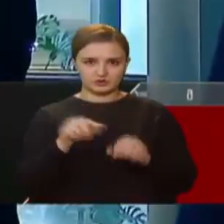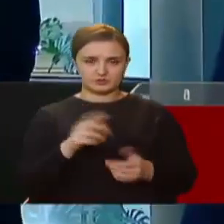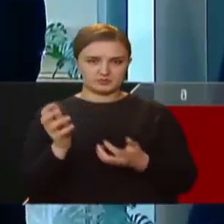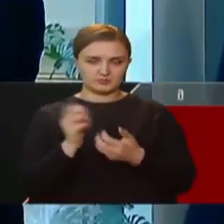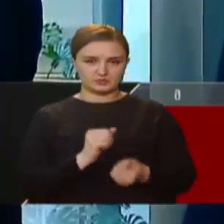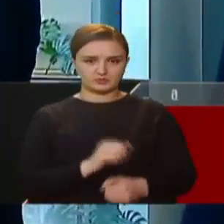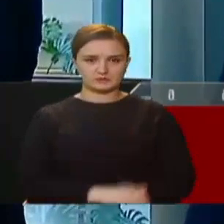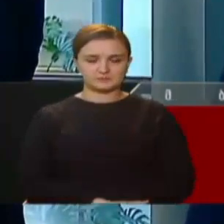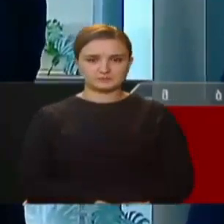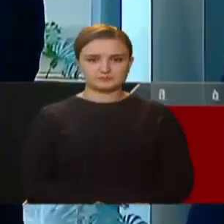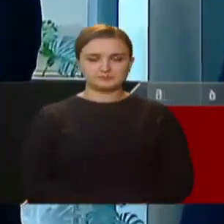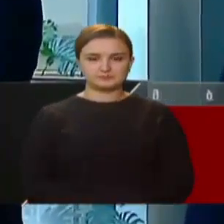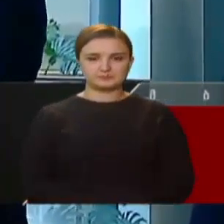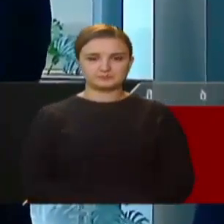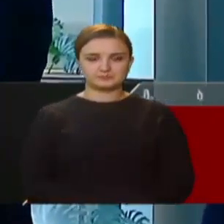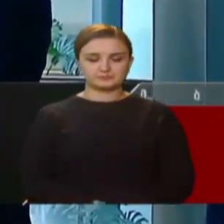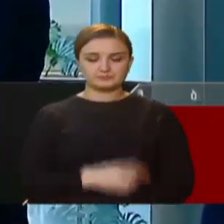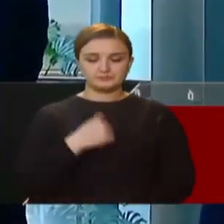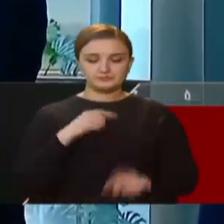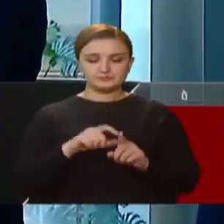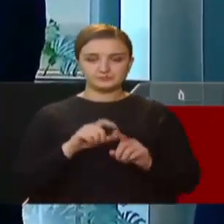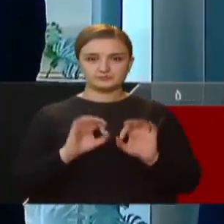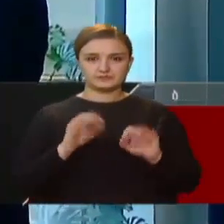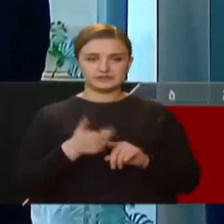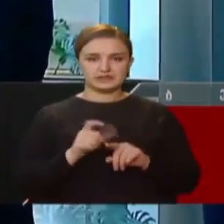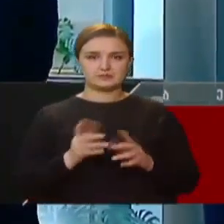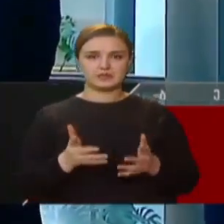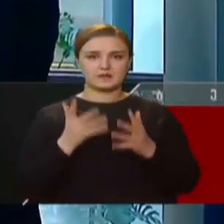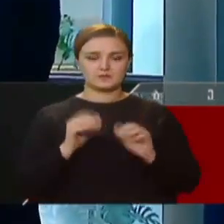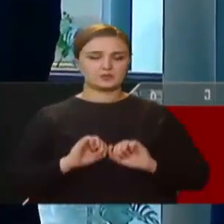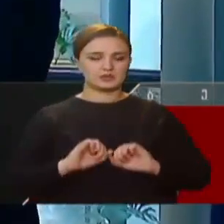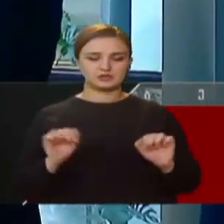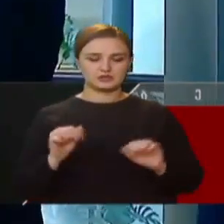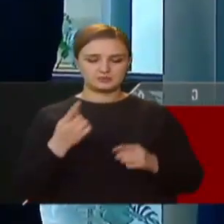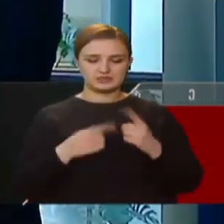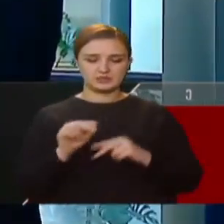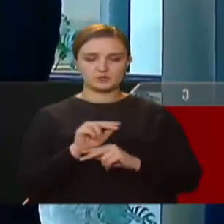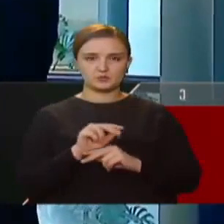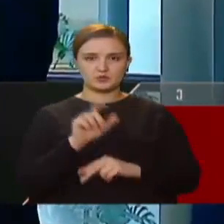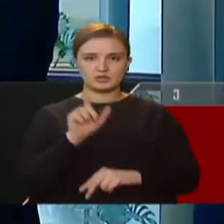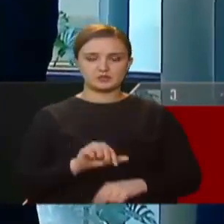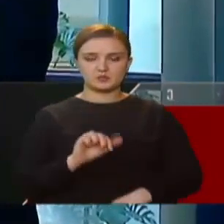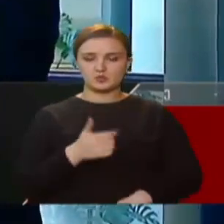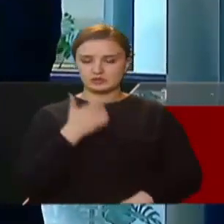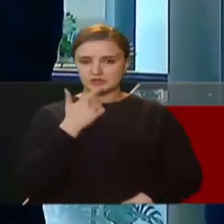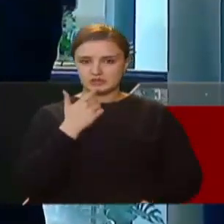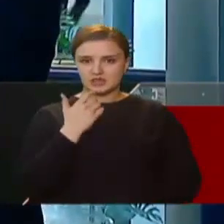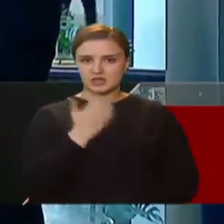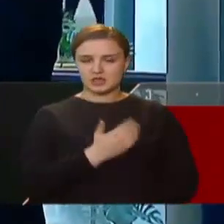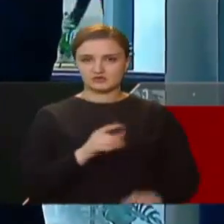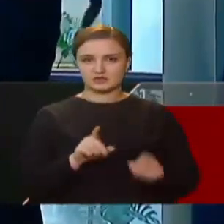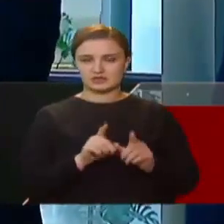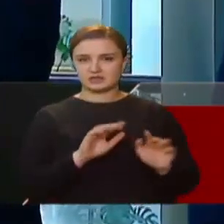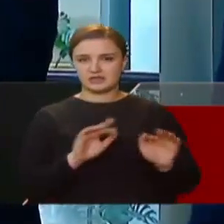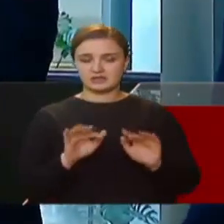მიიღოთ. ჩვენი გზავნილი ძალიან მკაფიოა. Არ შეიძლება ისე უმკურნალო ადამიანს, როგორც Mihail Saakashvilis